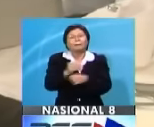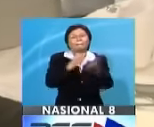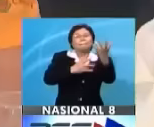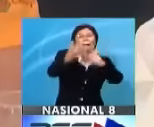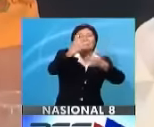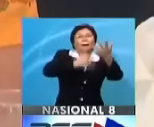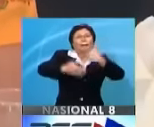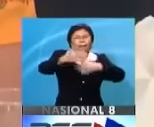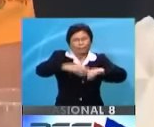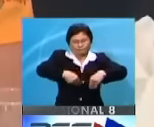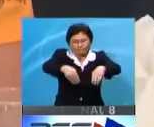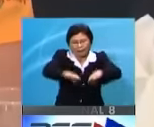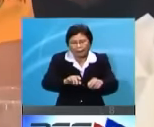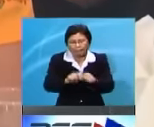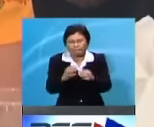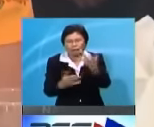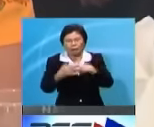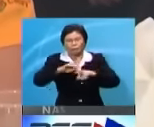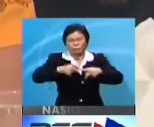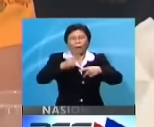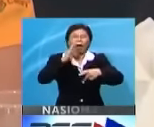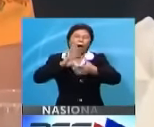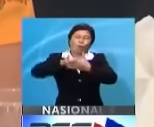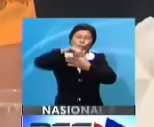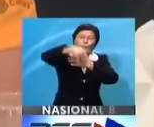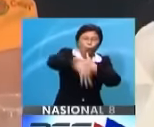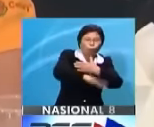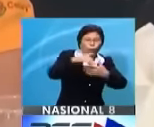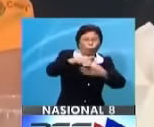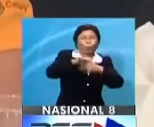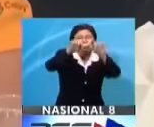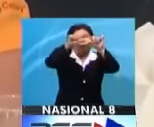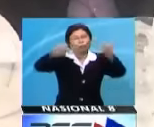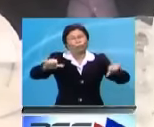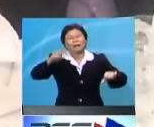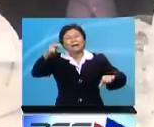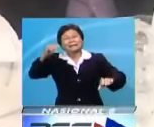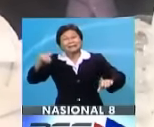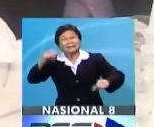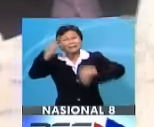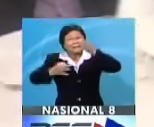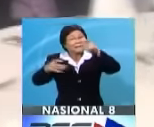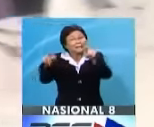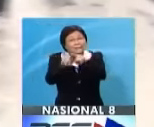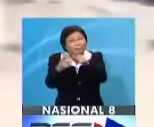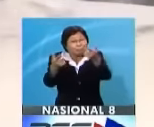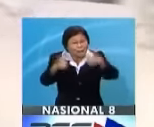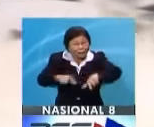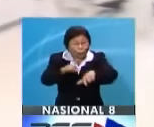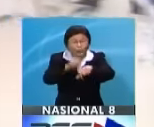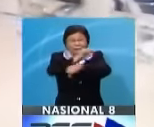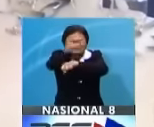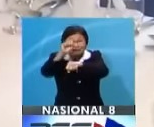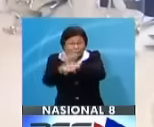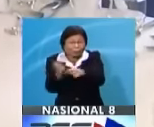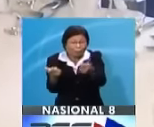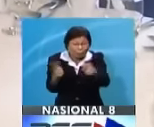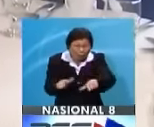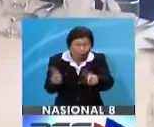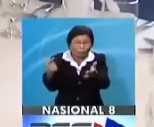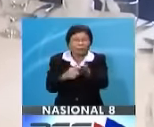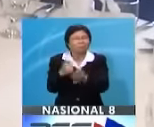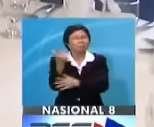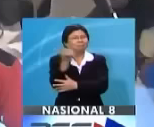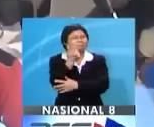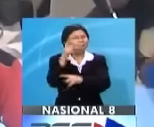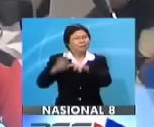membakar permaidani dan menyebabkan limpahan air di asrama. Jelas Khairi, andai perkara sama terjadi di Singapura nanti, beliau tidak